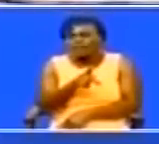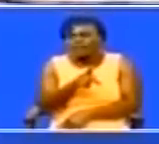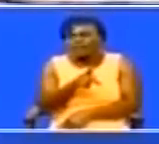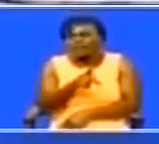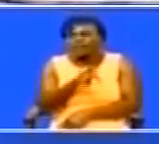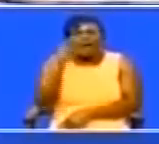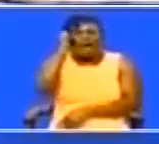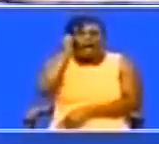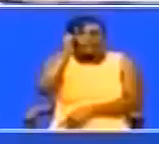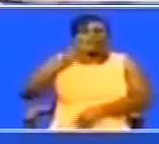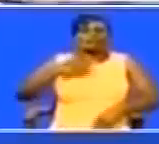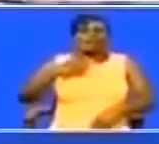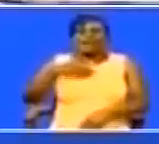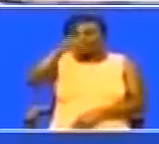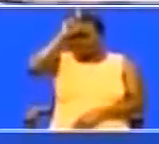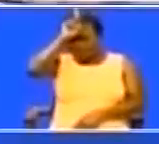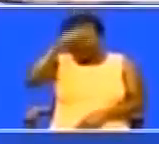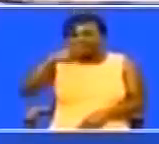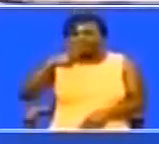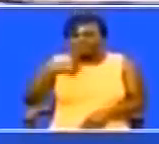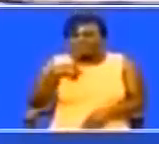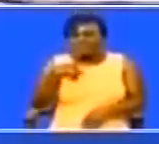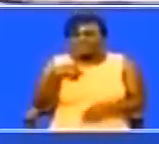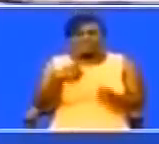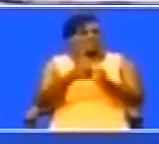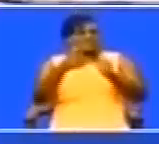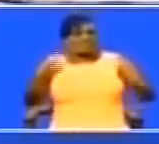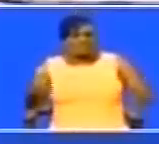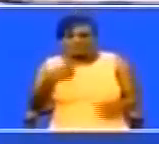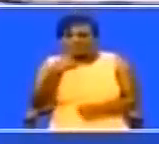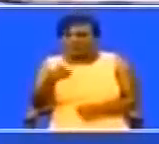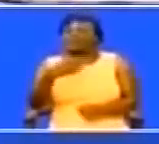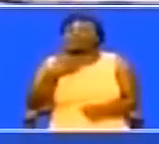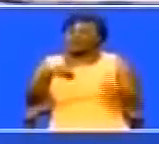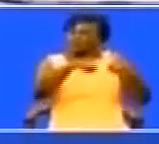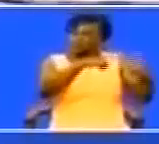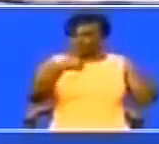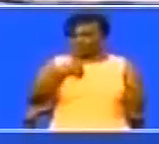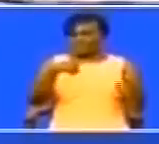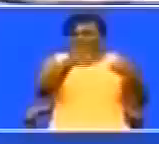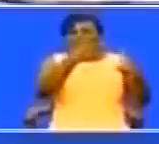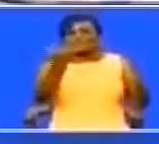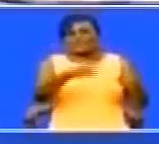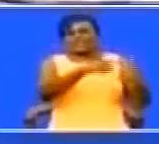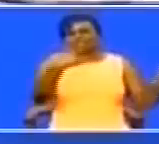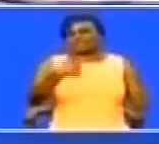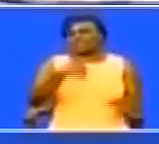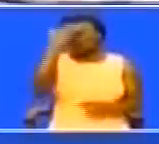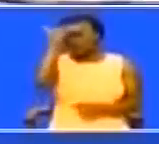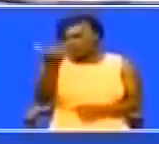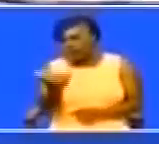ya changazi yangu. Nikakataa naye, nikamwambia wakitaka kuniua waniue,